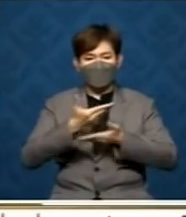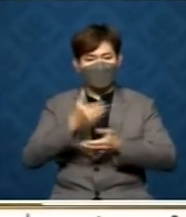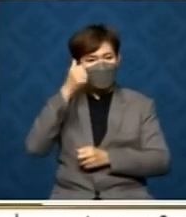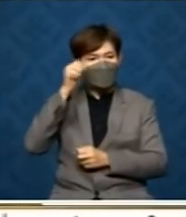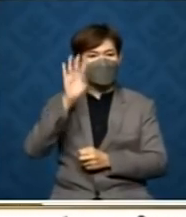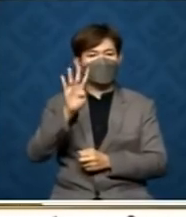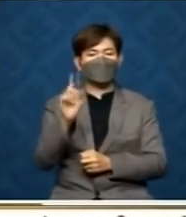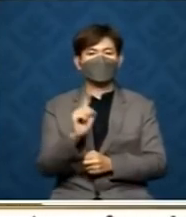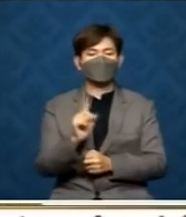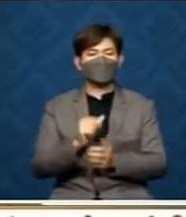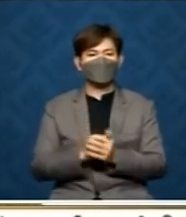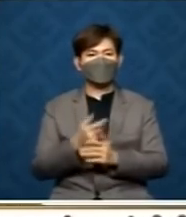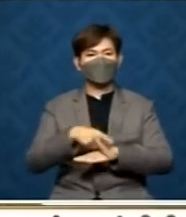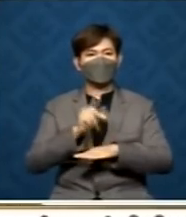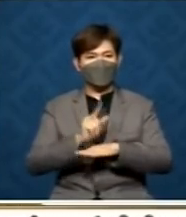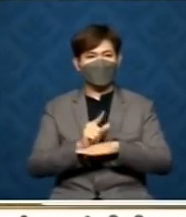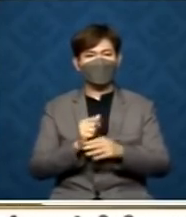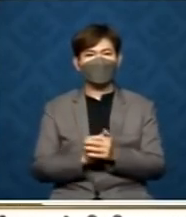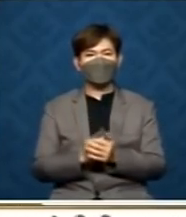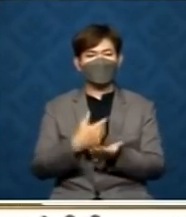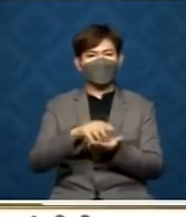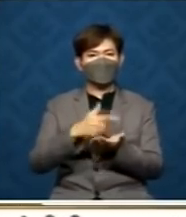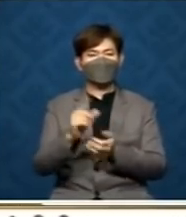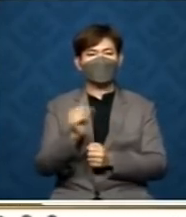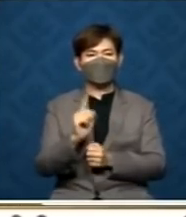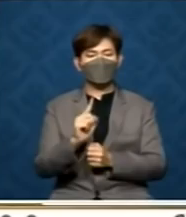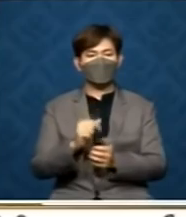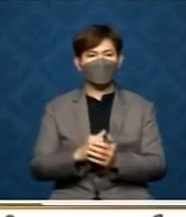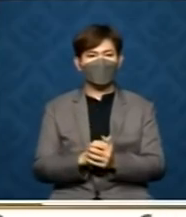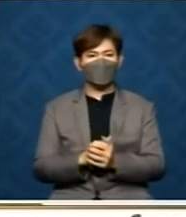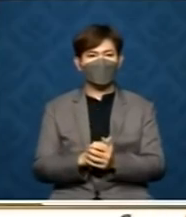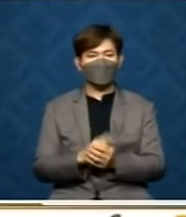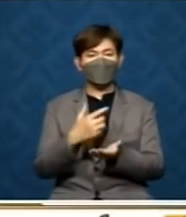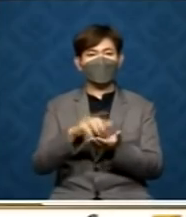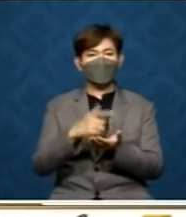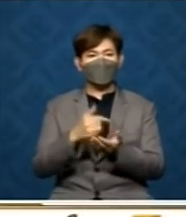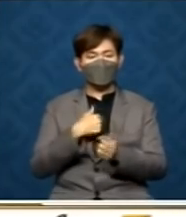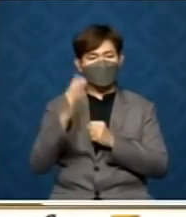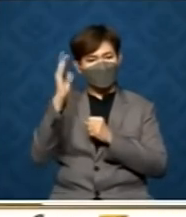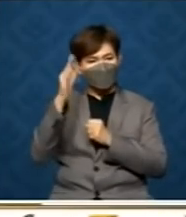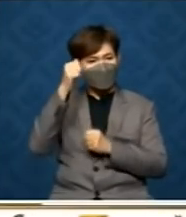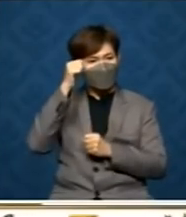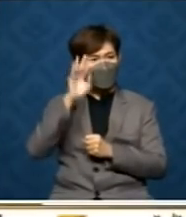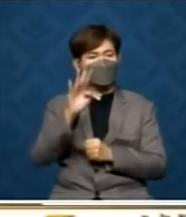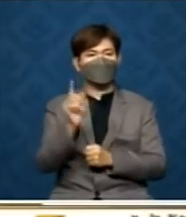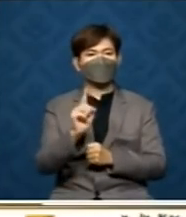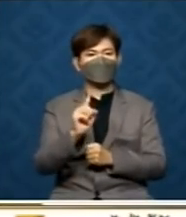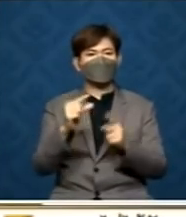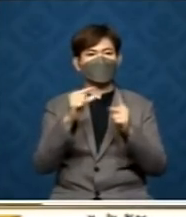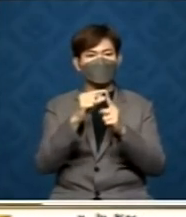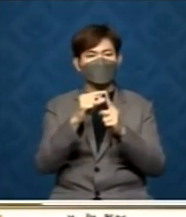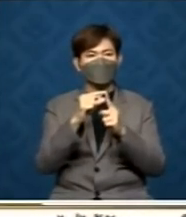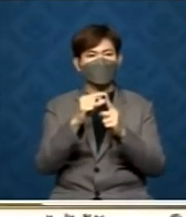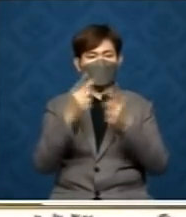สิวันเนี้ยธรรมดาที่เคารพก่อนที่จะพูดต่อไปเนี่ยผมต้องกราบเรียนว่าที่พูดมา 4วันนี้คือคำว่า